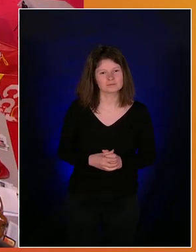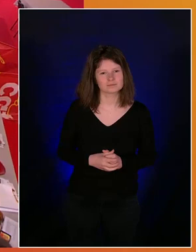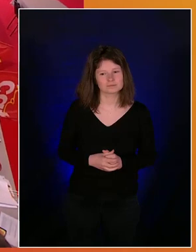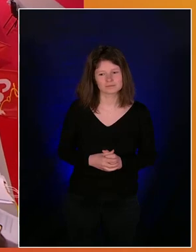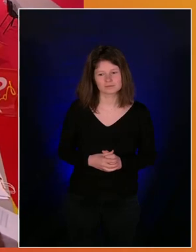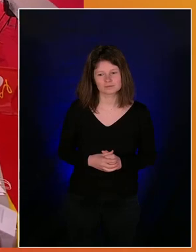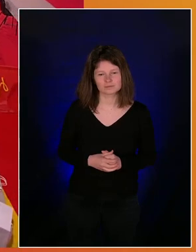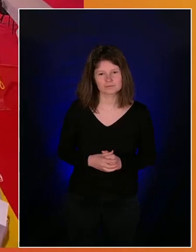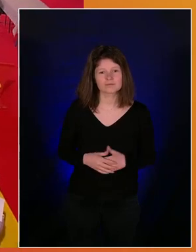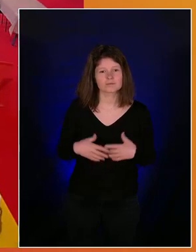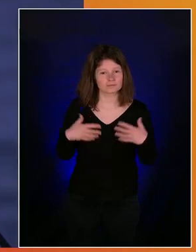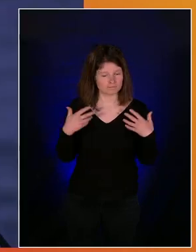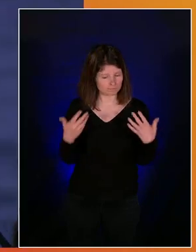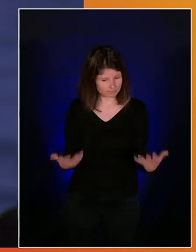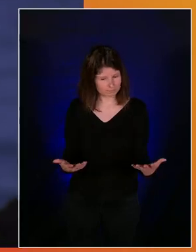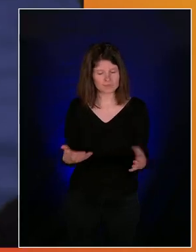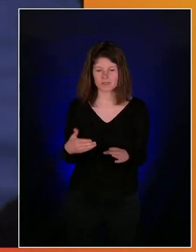Et puis, avant,